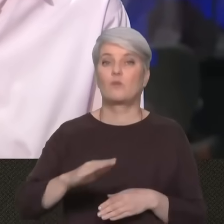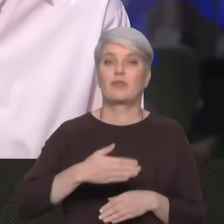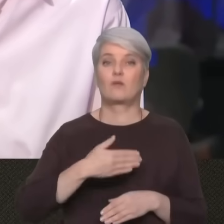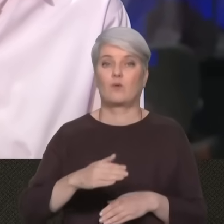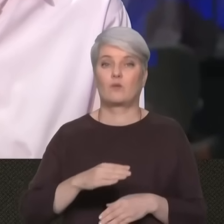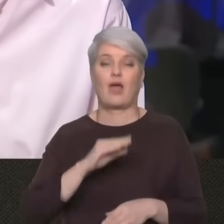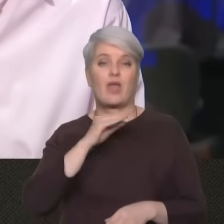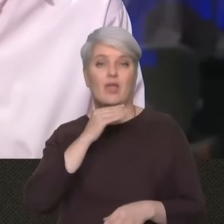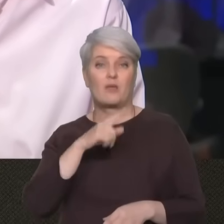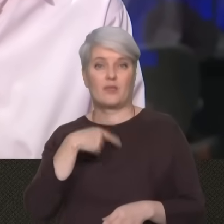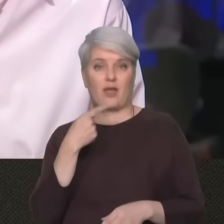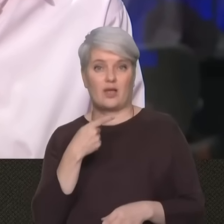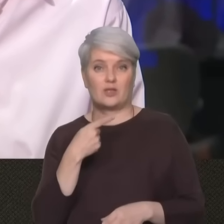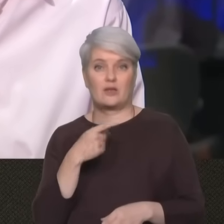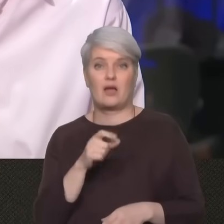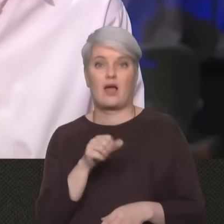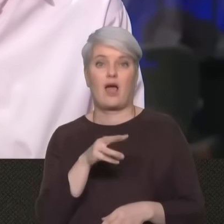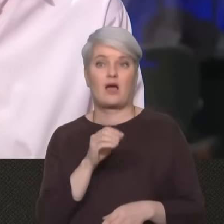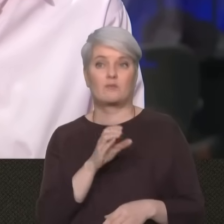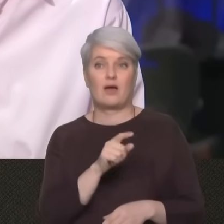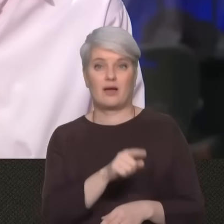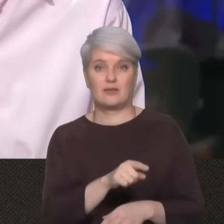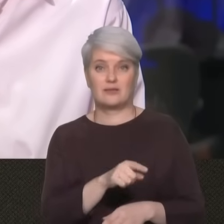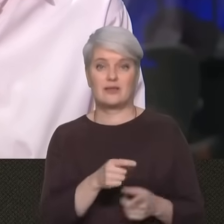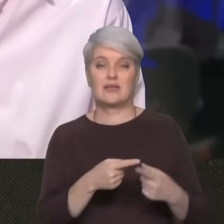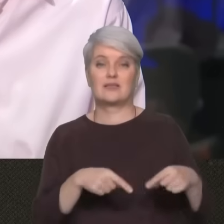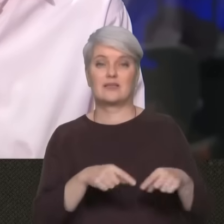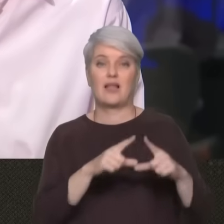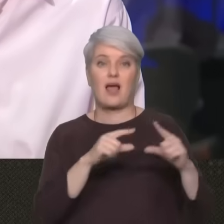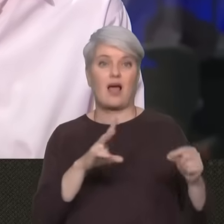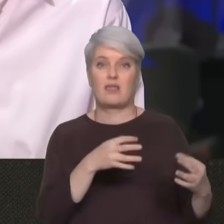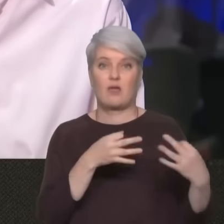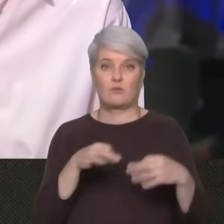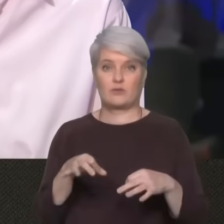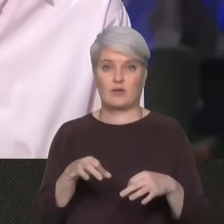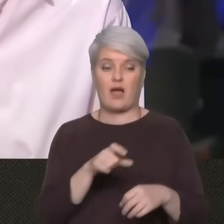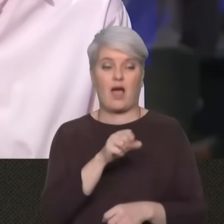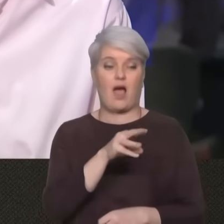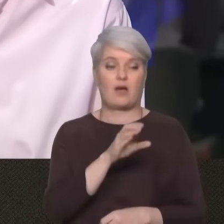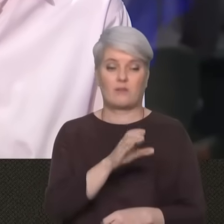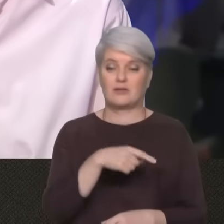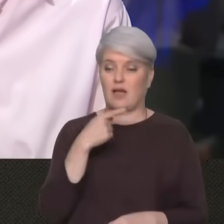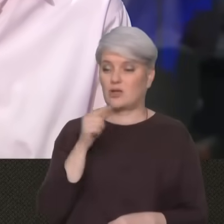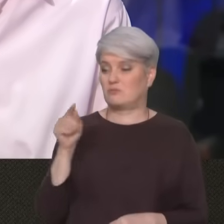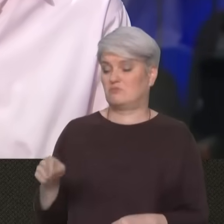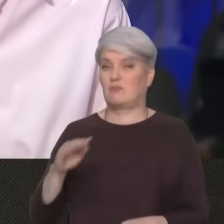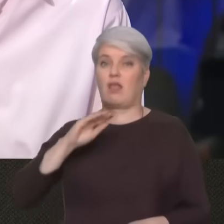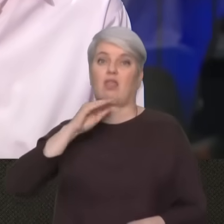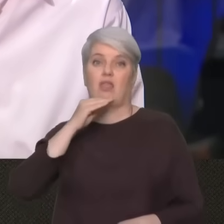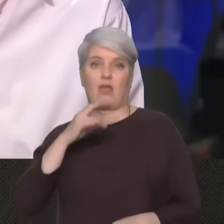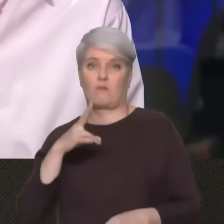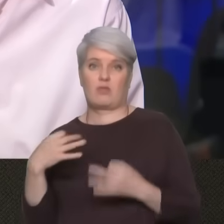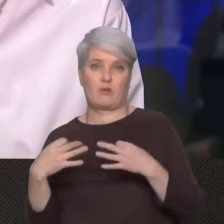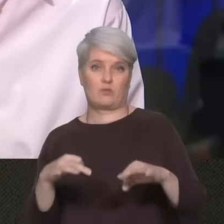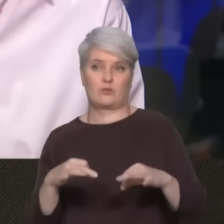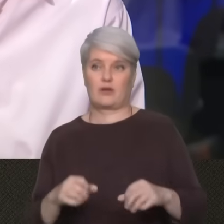що Хамас з боку сектора Газа не пускає, а Хамас каже, що єгиптяни